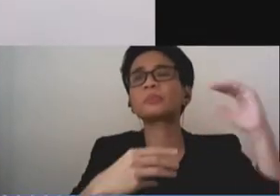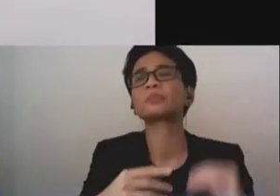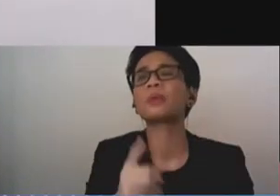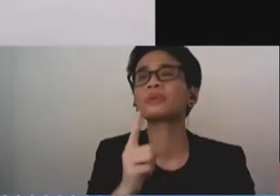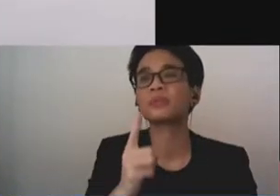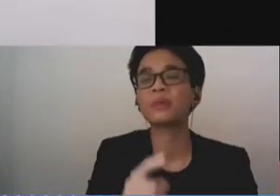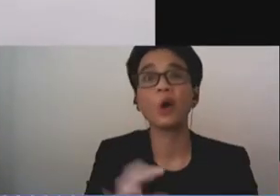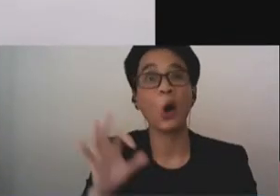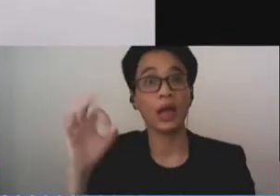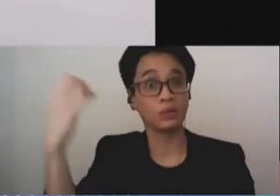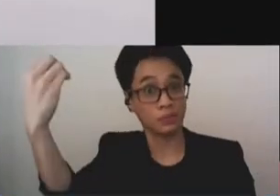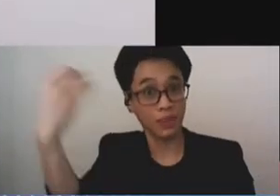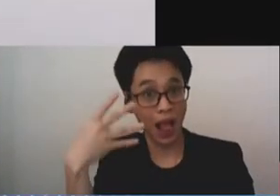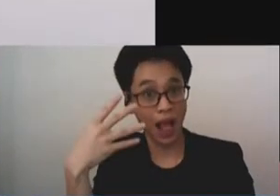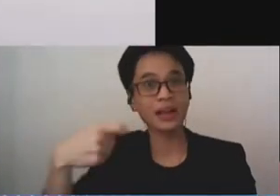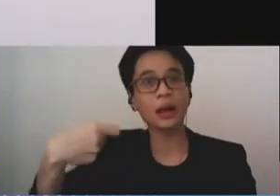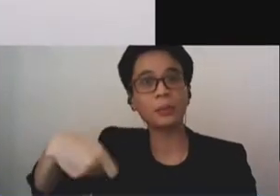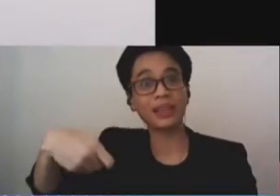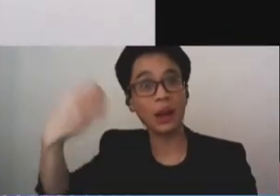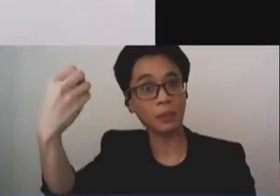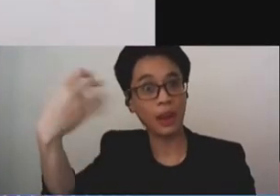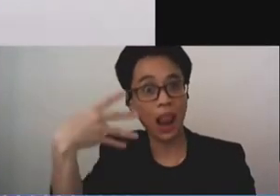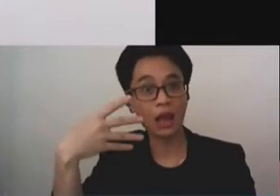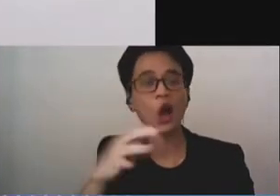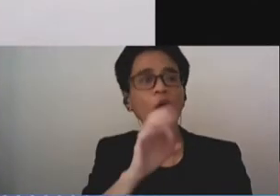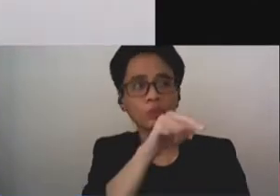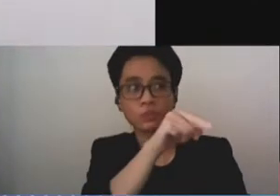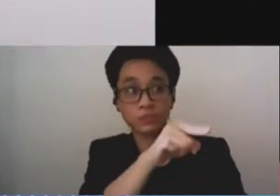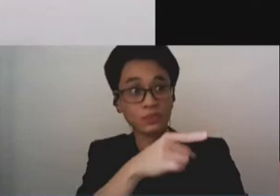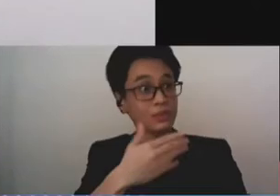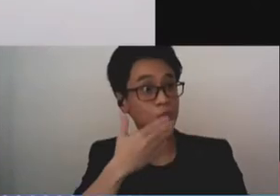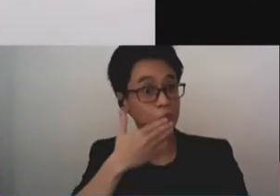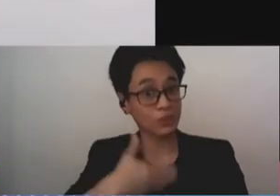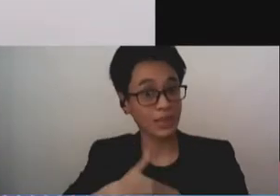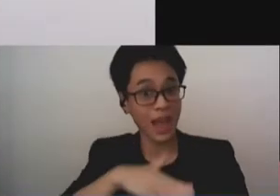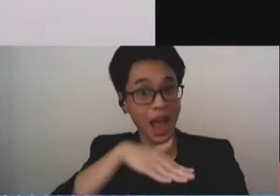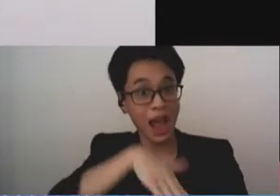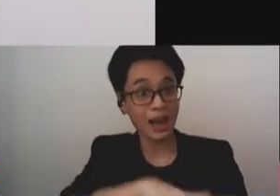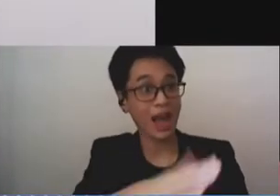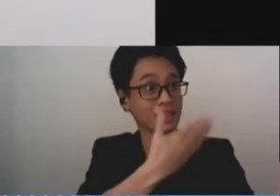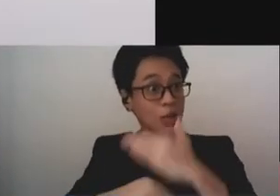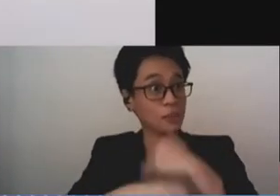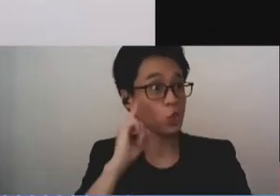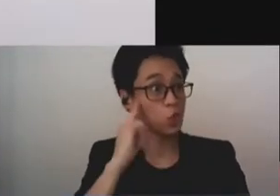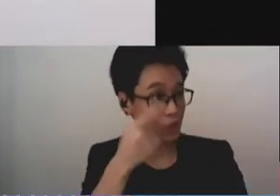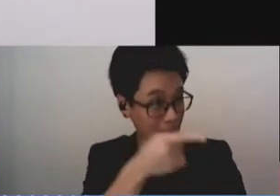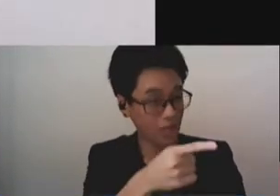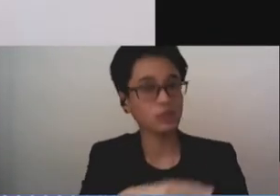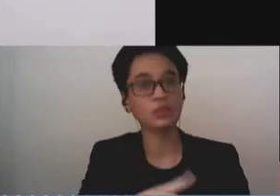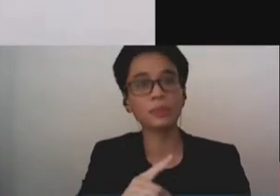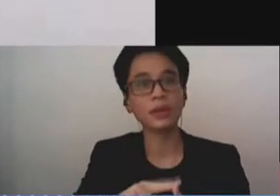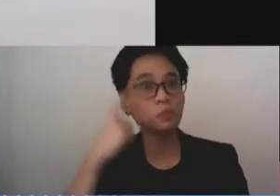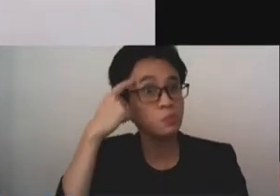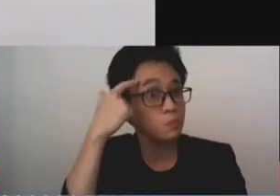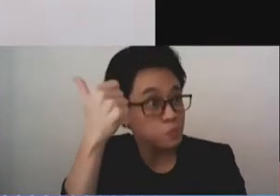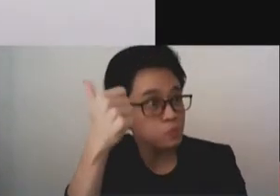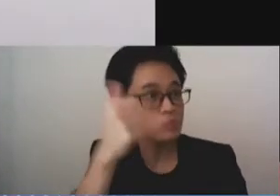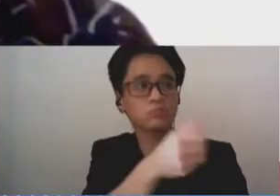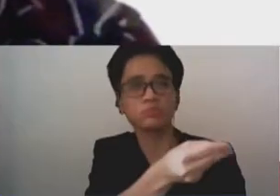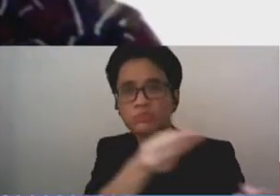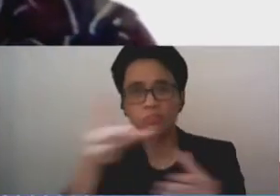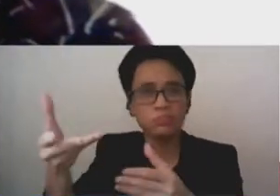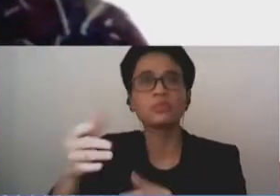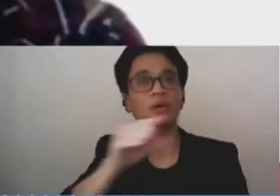punya anak disabilitas tuli tapi dengan kemampuan intelektual yang bagus, silakan ke sekolah umum